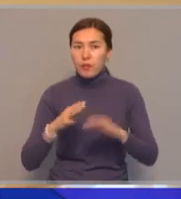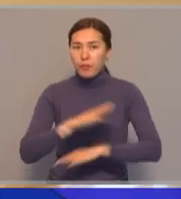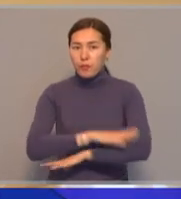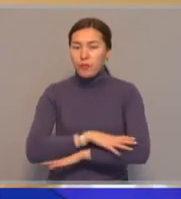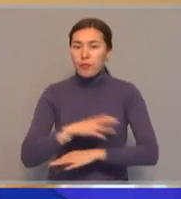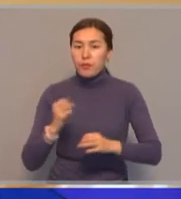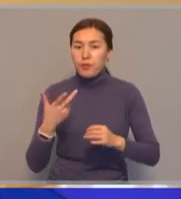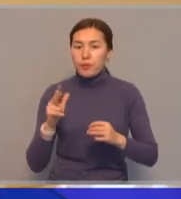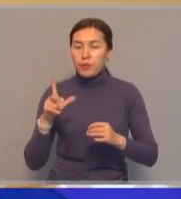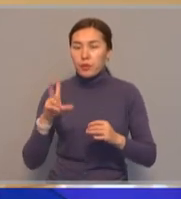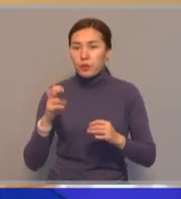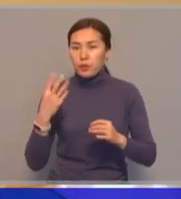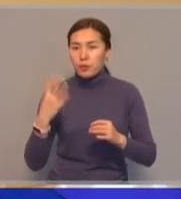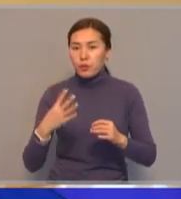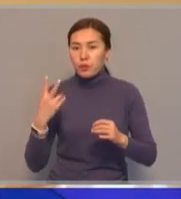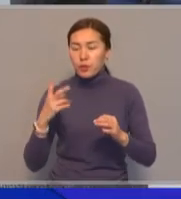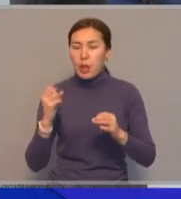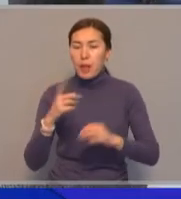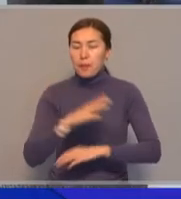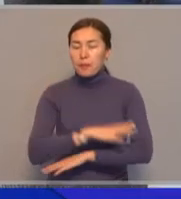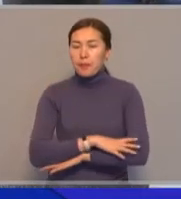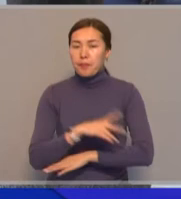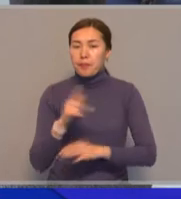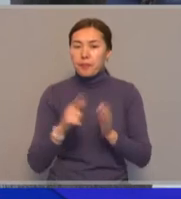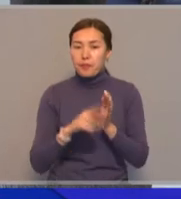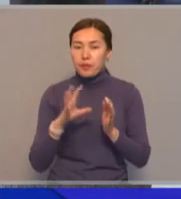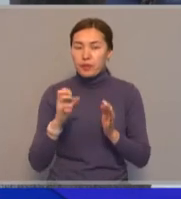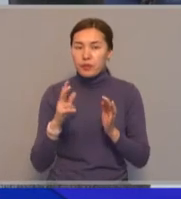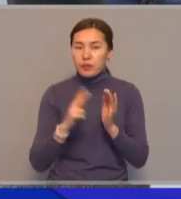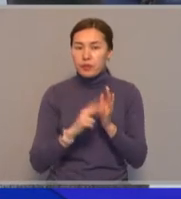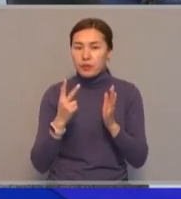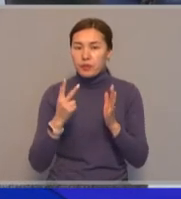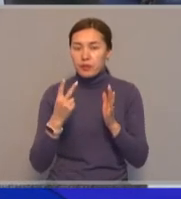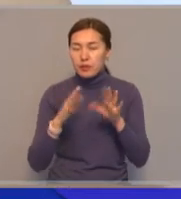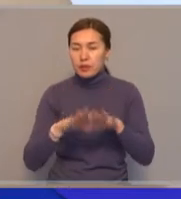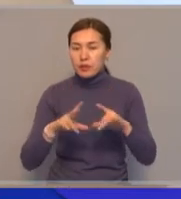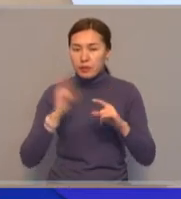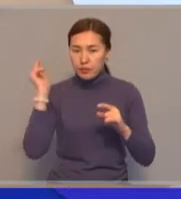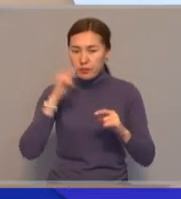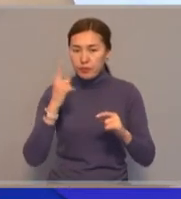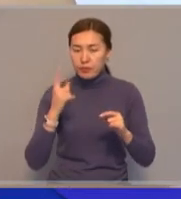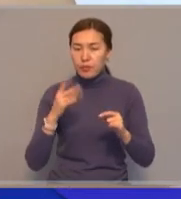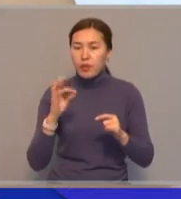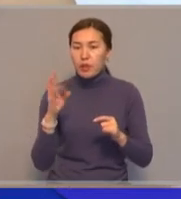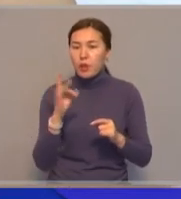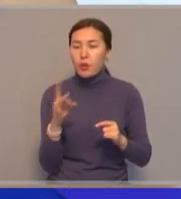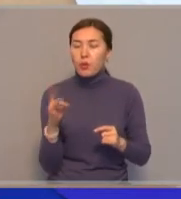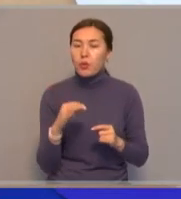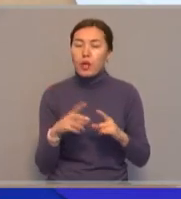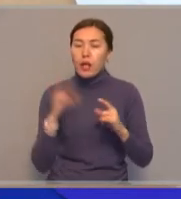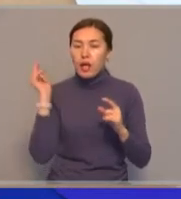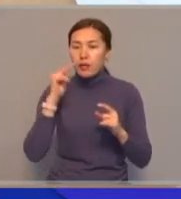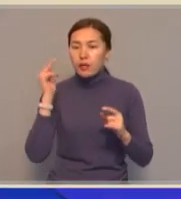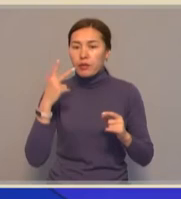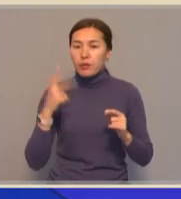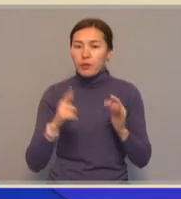сыныпта 13243, 11 сыныпта 7582 оқушы оқиды. Бір ғана Қаратау ауданында орта білім